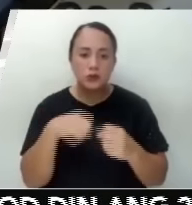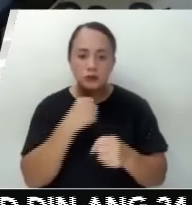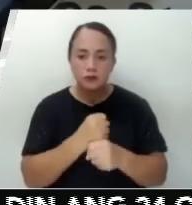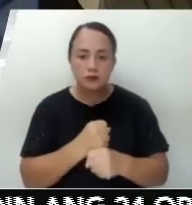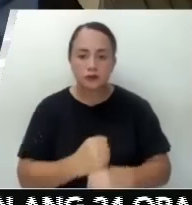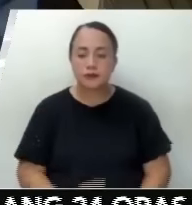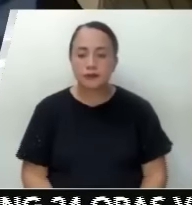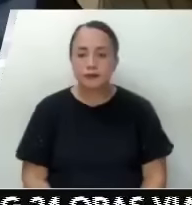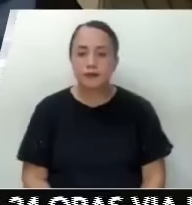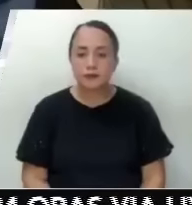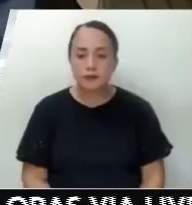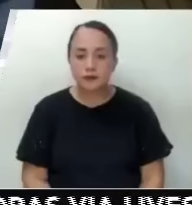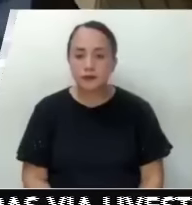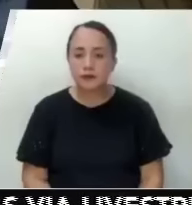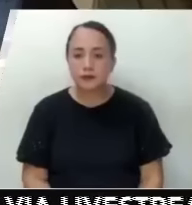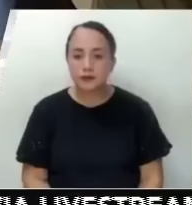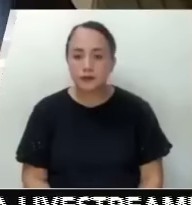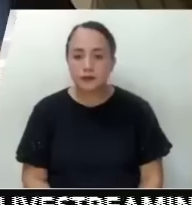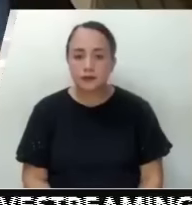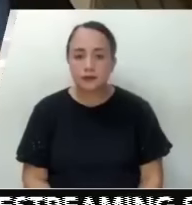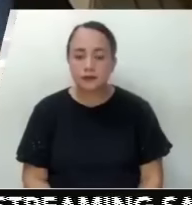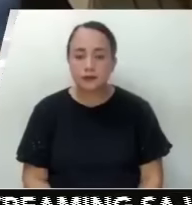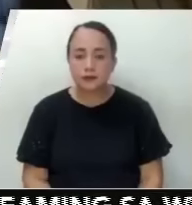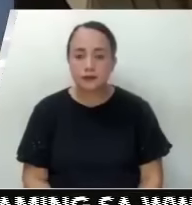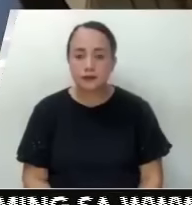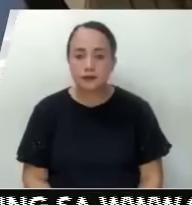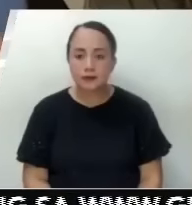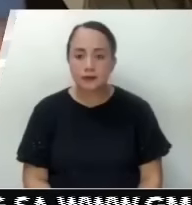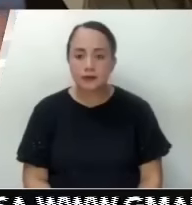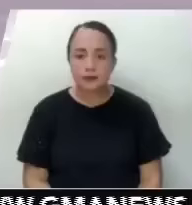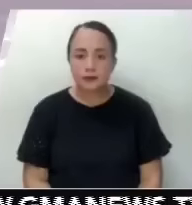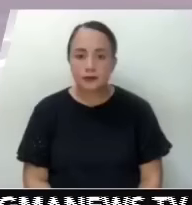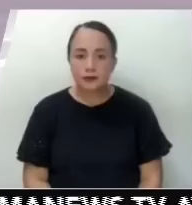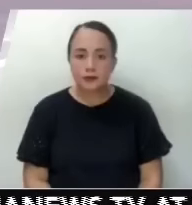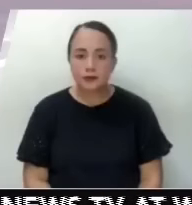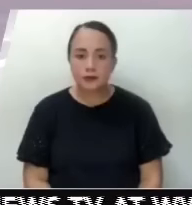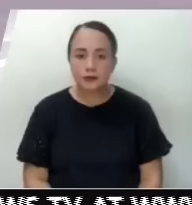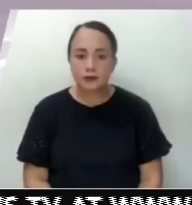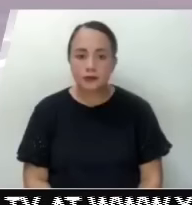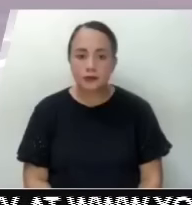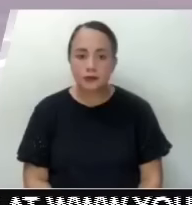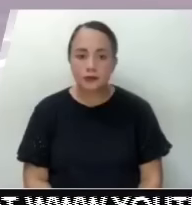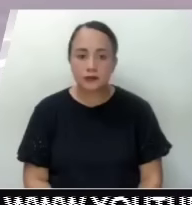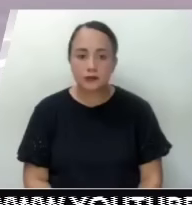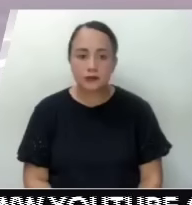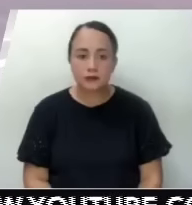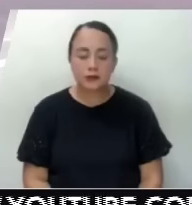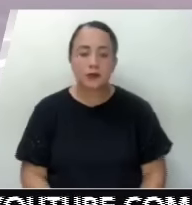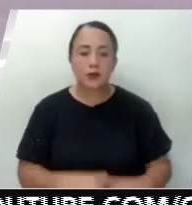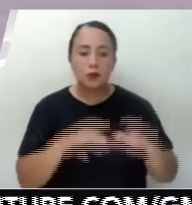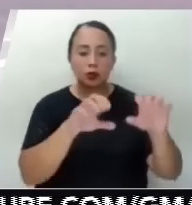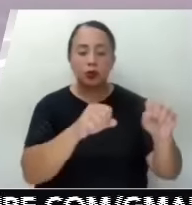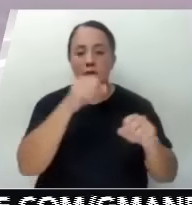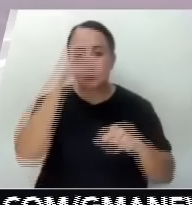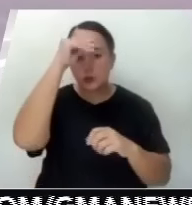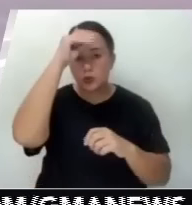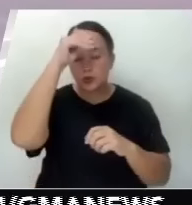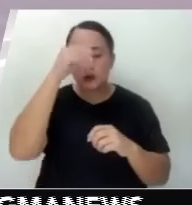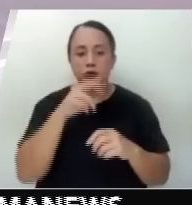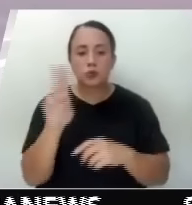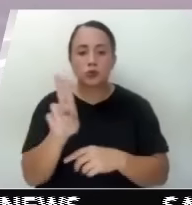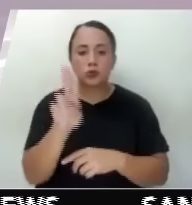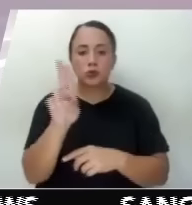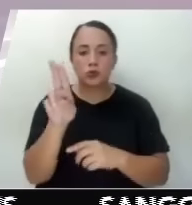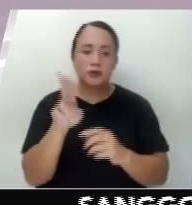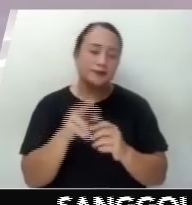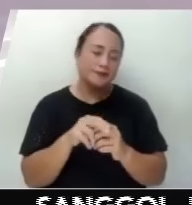Integrated News, Bea Pinlac, nakatutok 24 oras. Huli ang isang lalaking ginagamit ang posisyon sa Manila